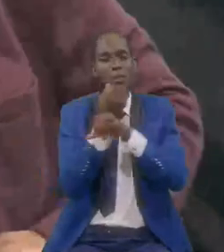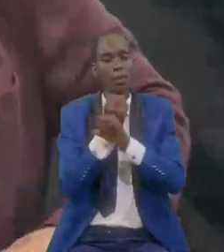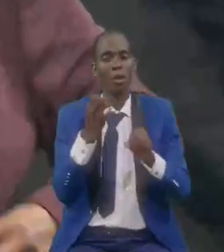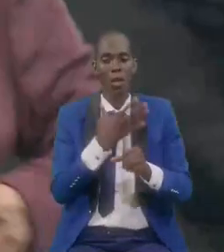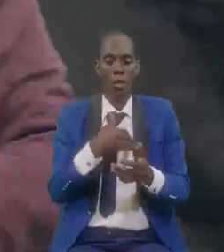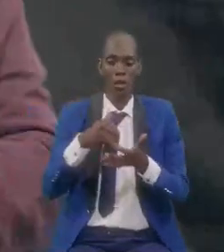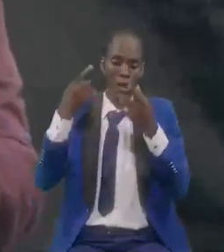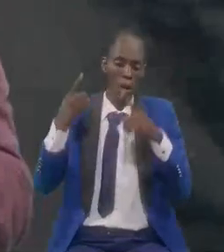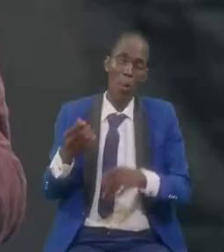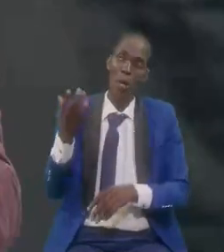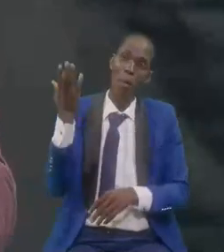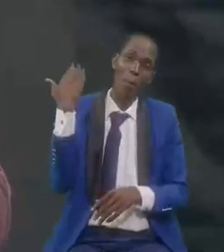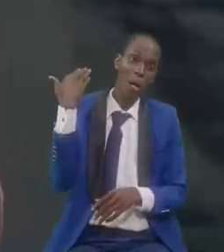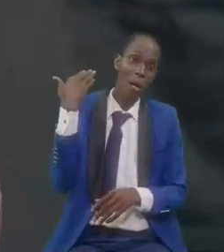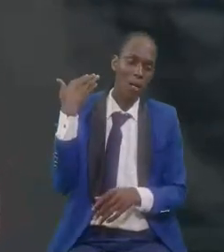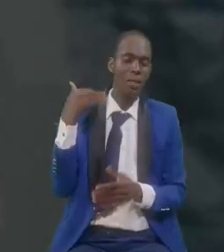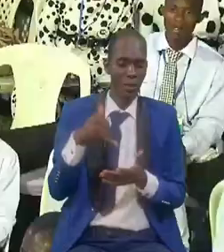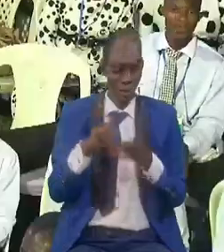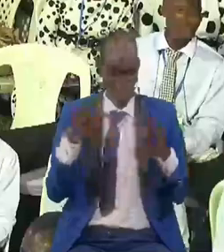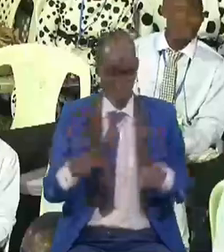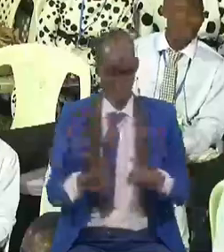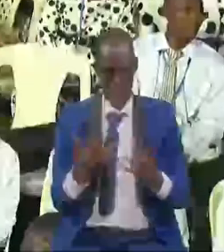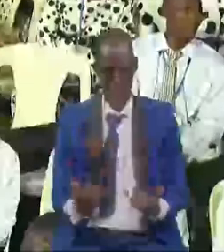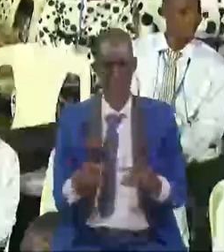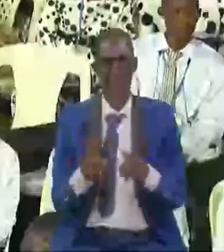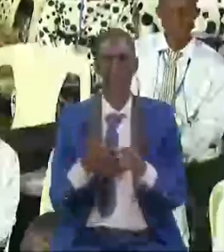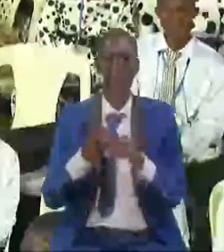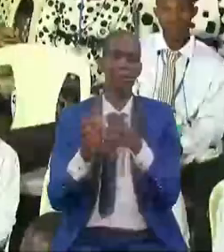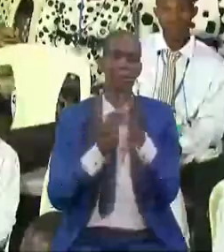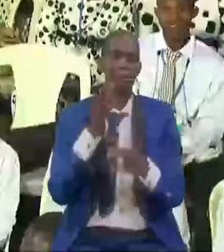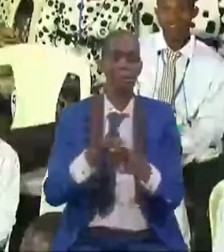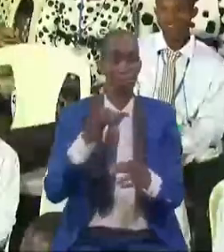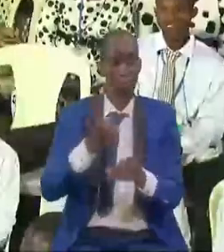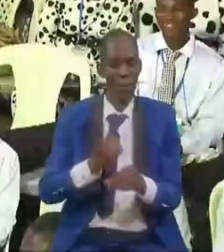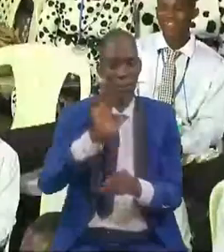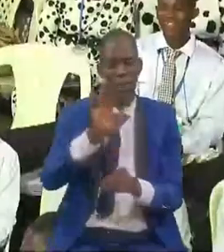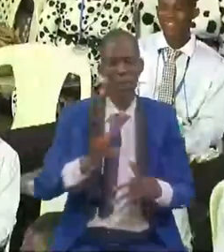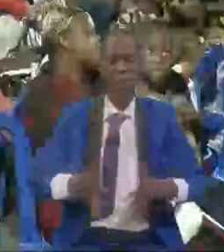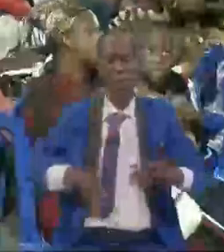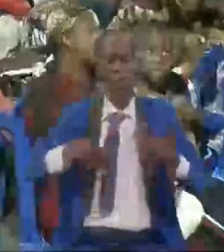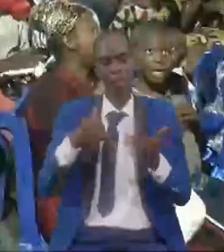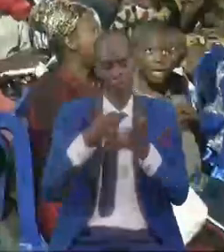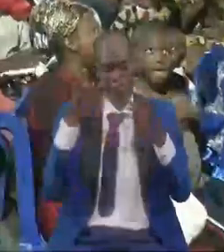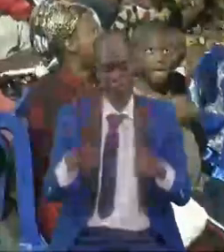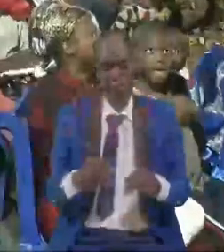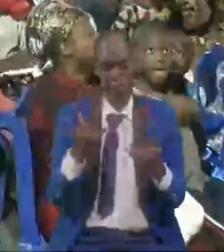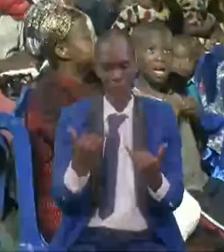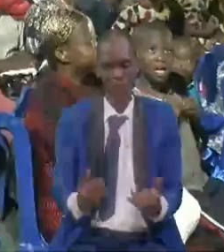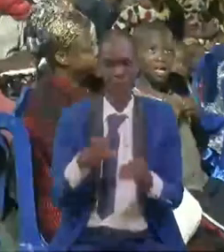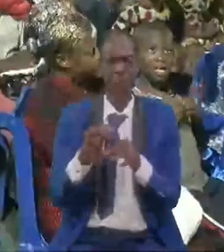Et cela est arrivé en son temps. Et ça arrive maintenant, dans ta vie, maintenant.